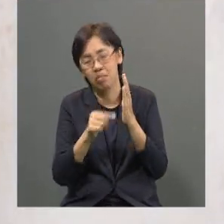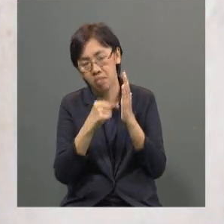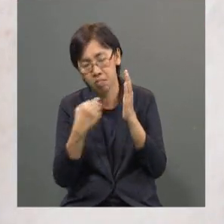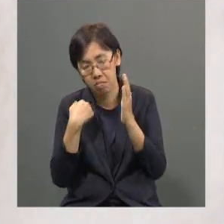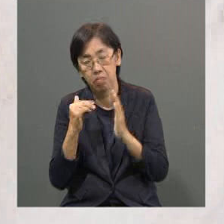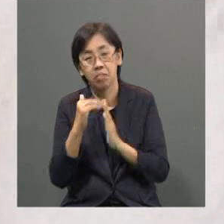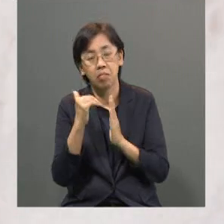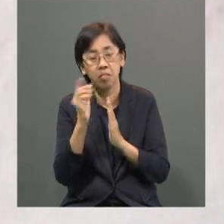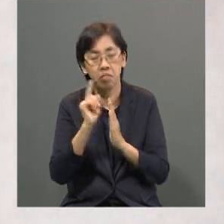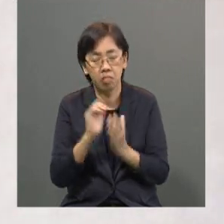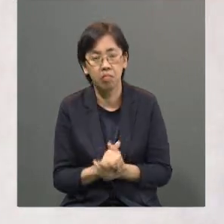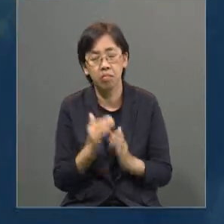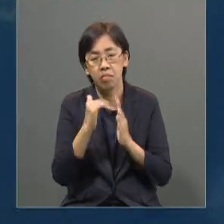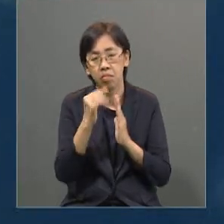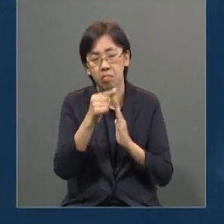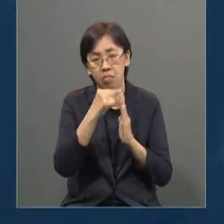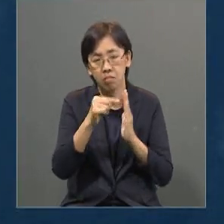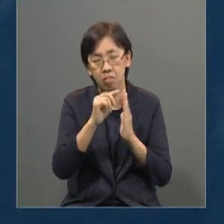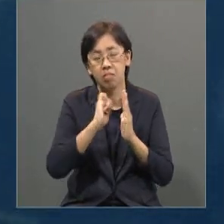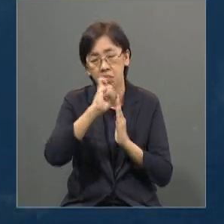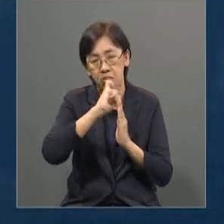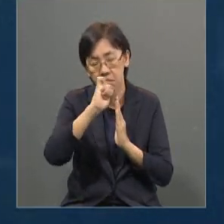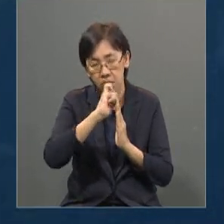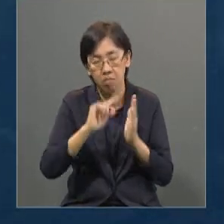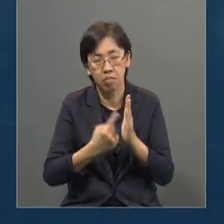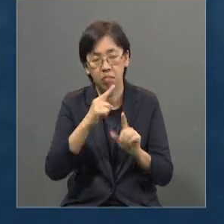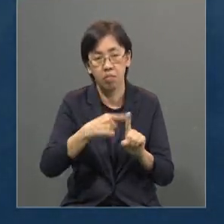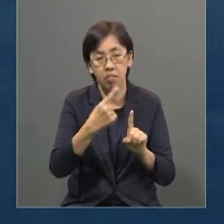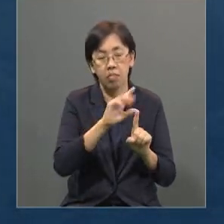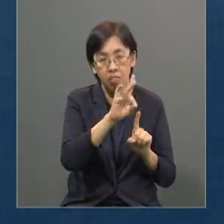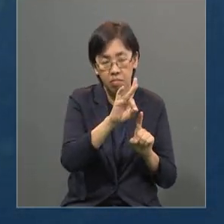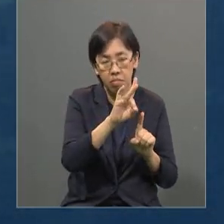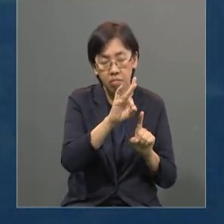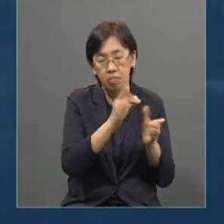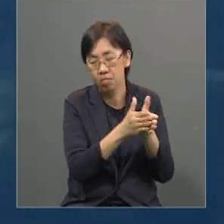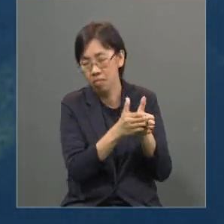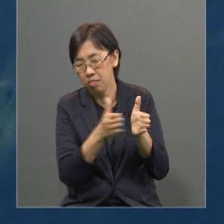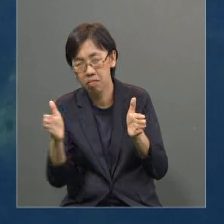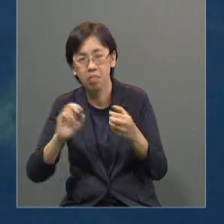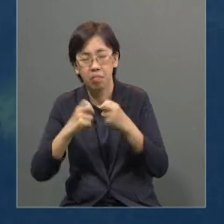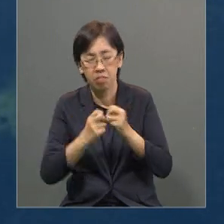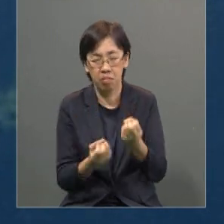าคเหนือได้จัดตั้งหน่วยปฏิบัติการฝนหลวงจังหวัดเชียงใหม่ตั้งแต่วันที่8มกราคมช่วยบรรเทาปัญหาหมอก